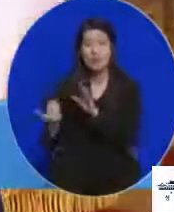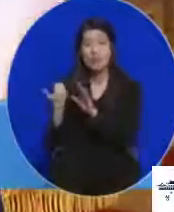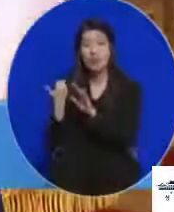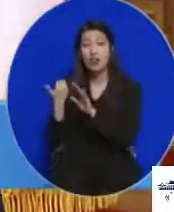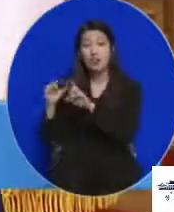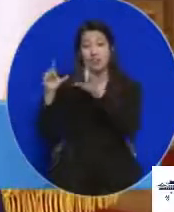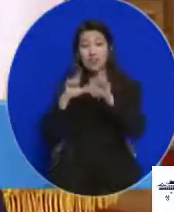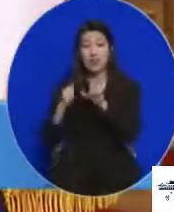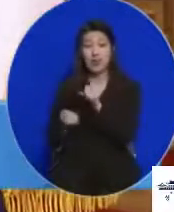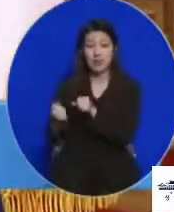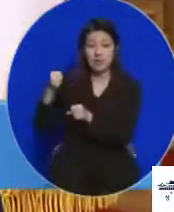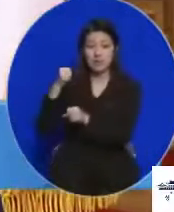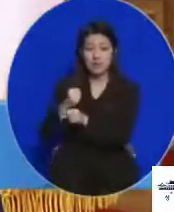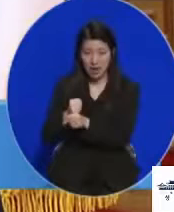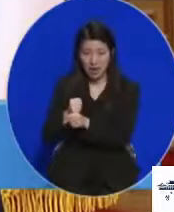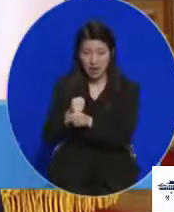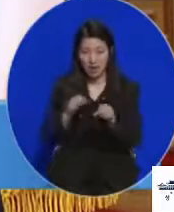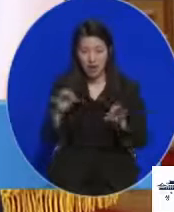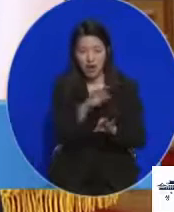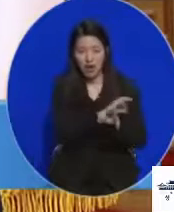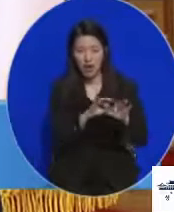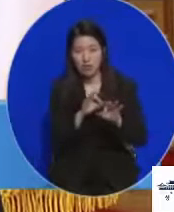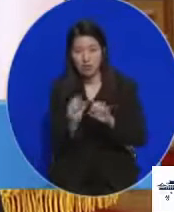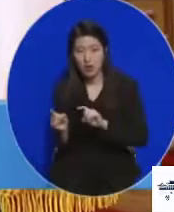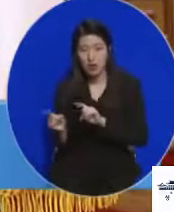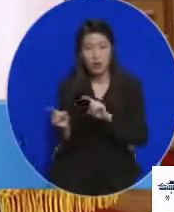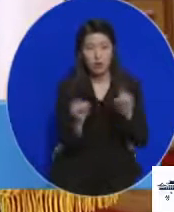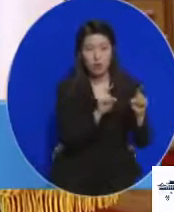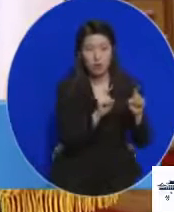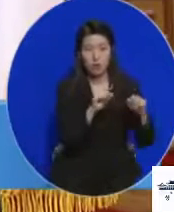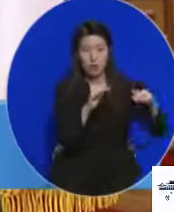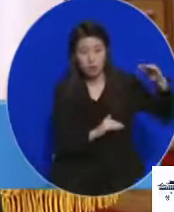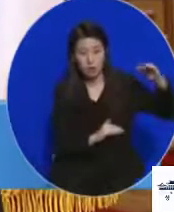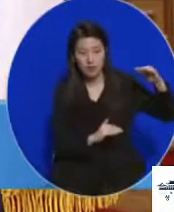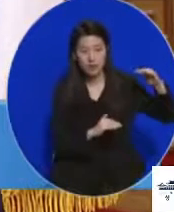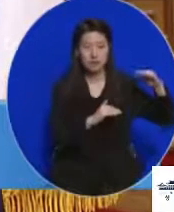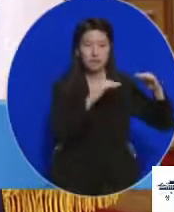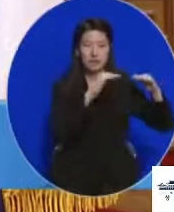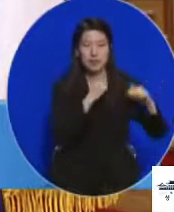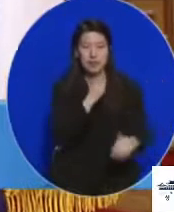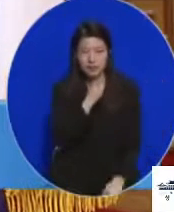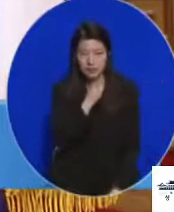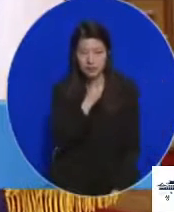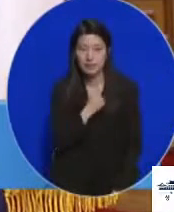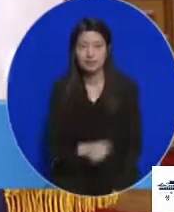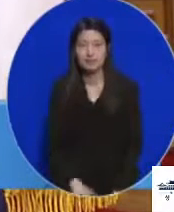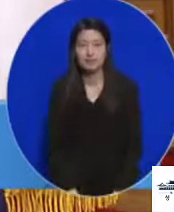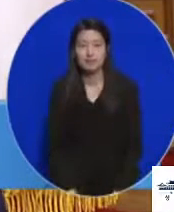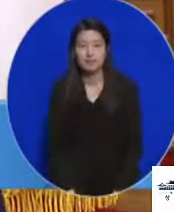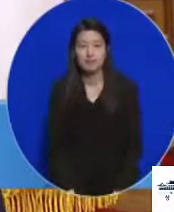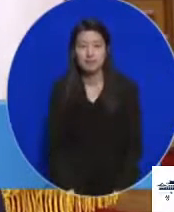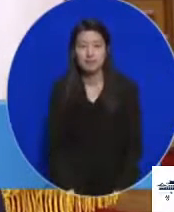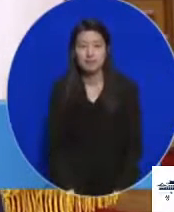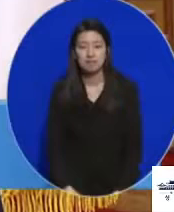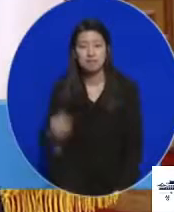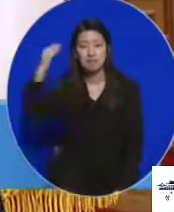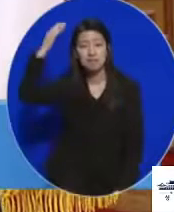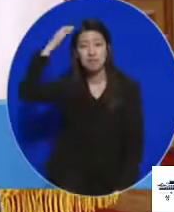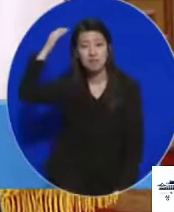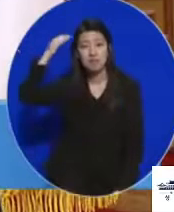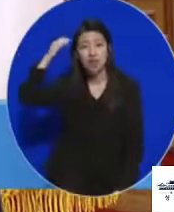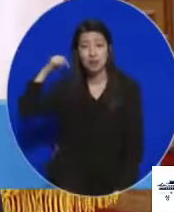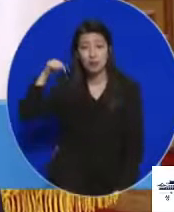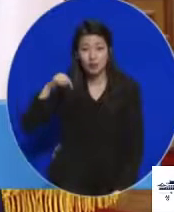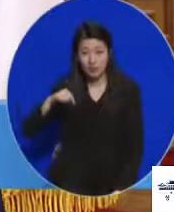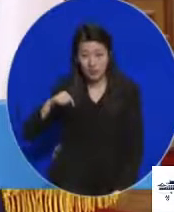회복하며 격차를 줄이는 한 해가 될 것입니다 코리아 디스카운트 시대가